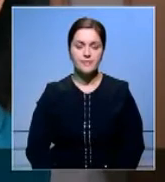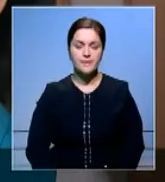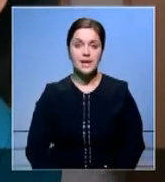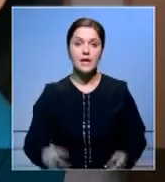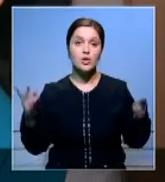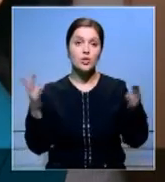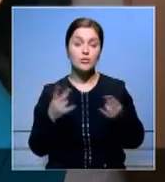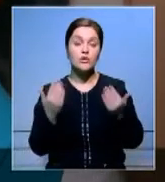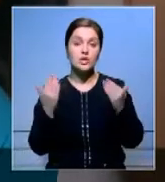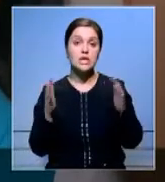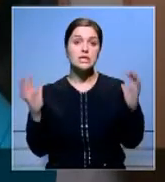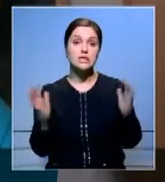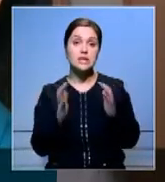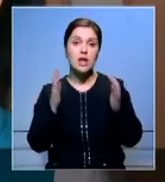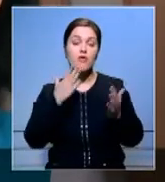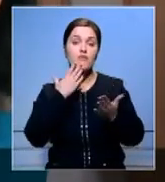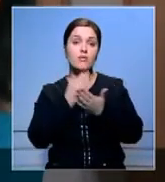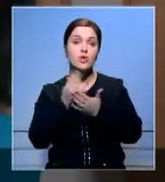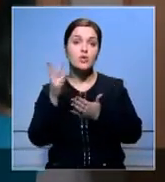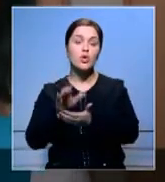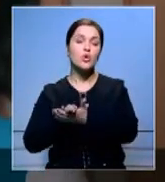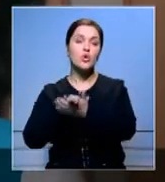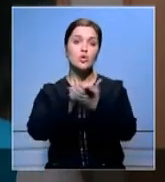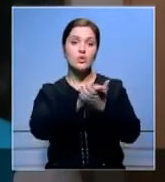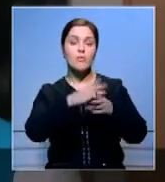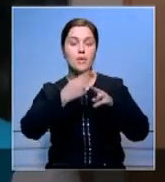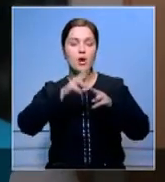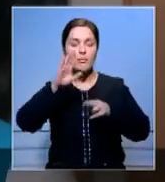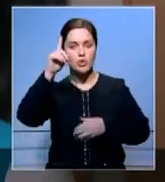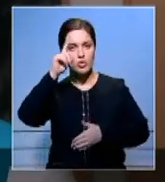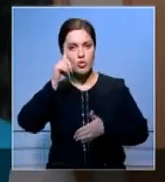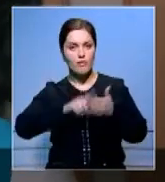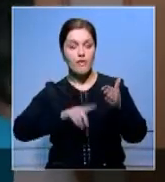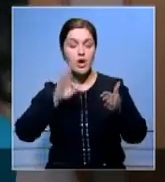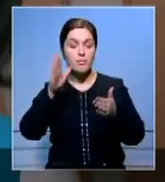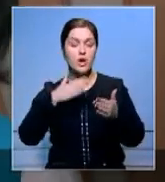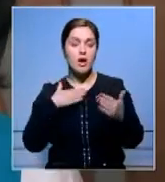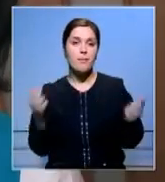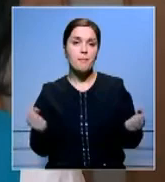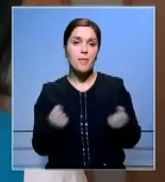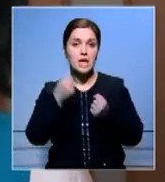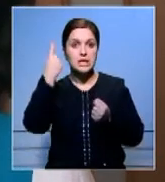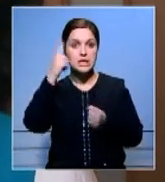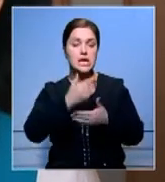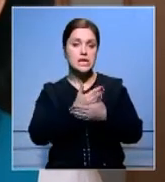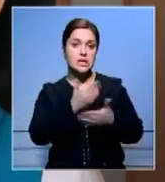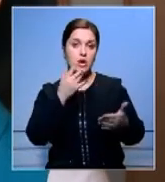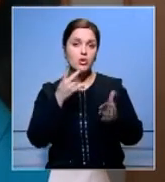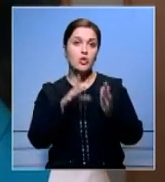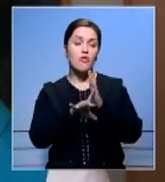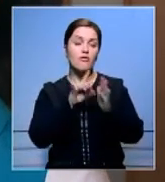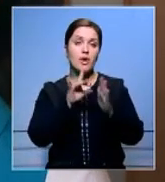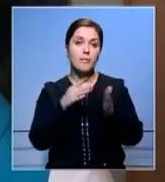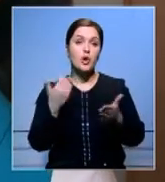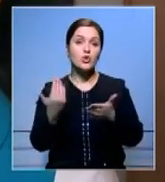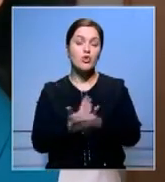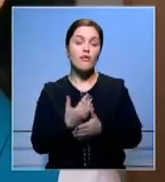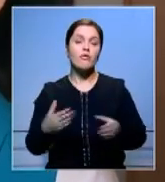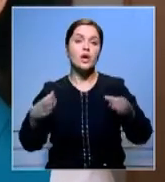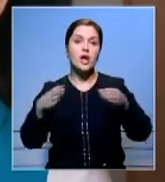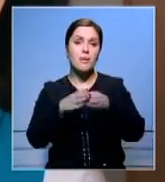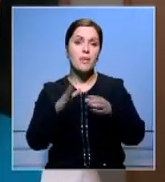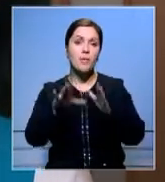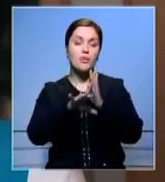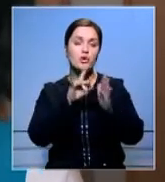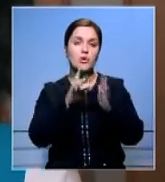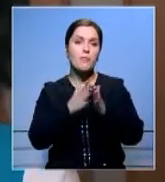Необходимо сейчас сохранить наше единство, тогда будет уверенность в будущем. Я поддерживаю идею досрочных выборов. Новую команду депутатов ждет